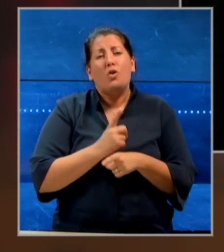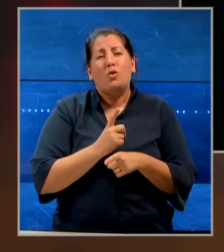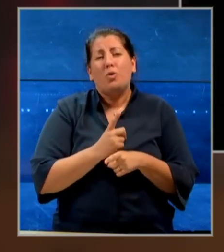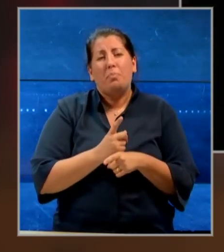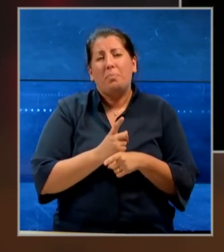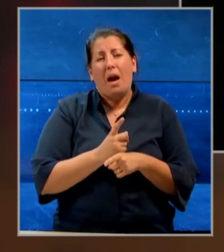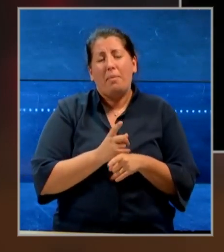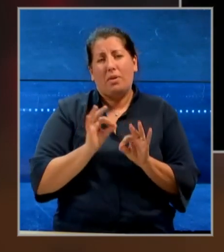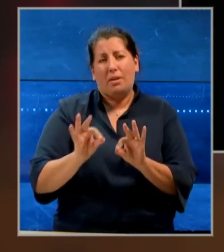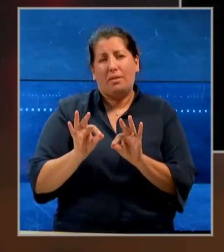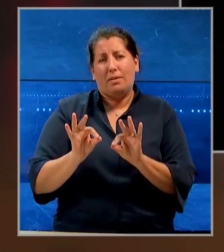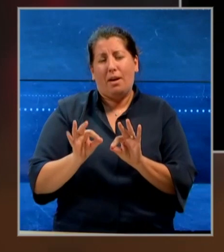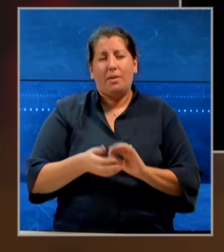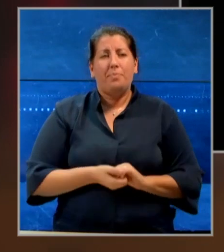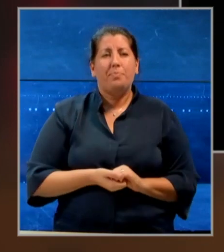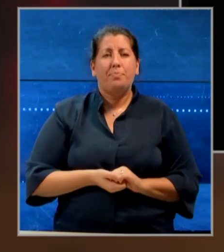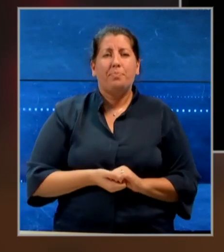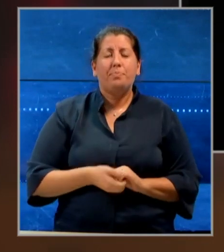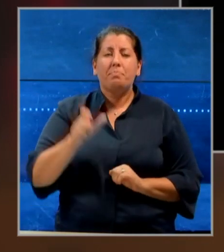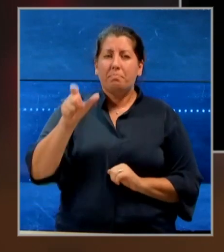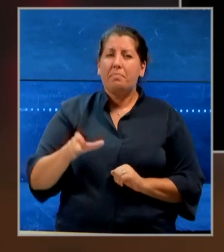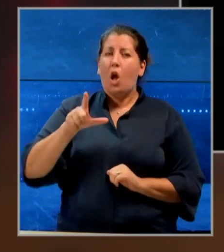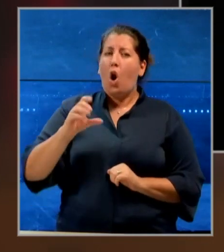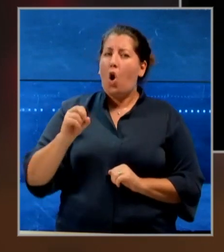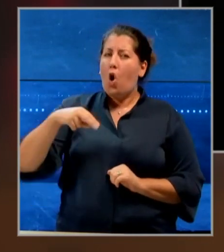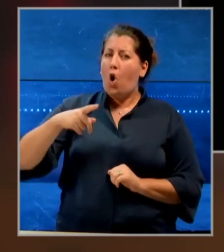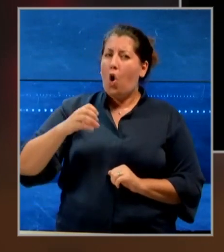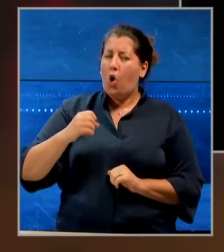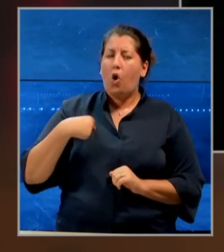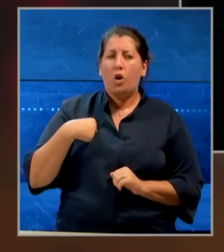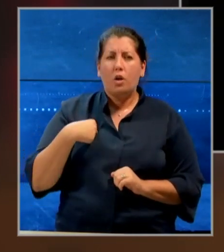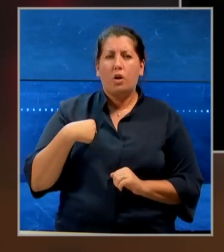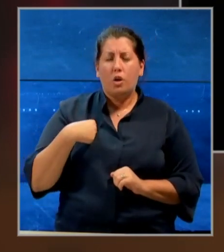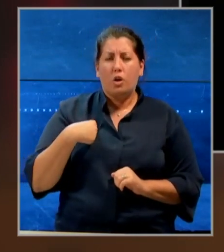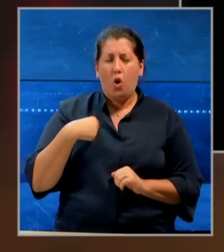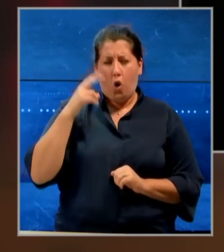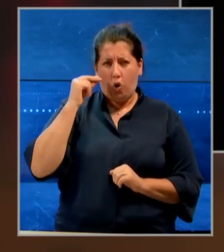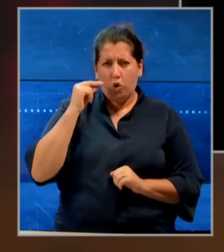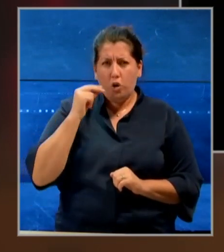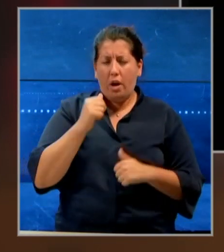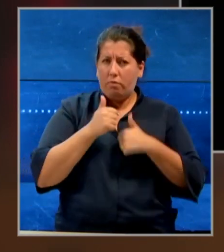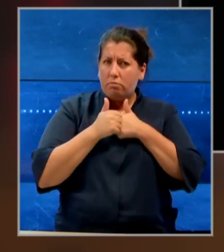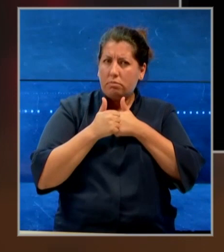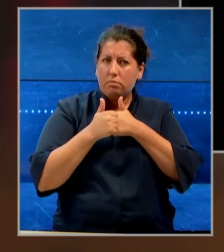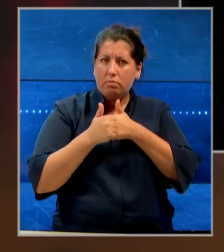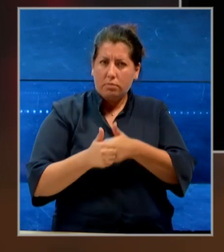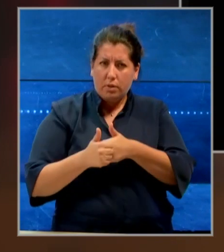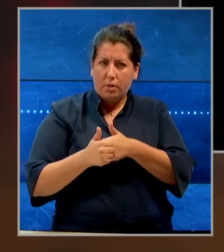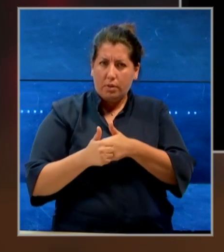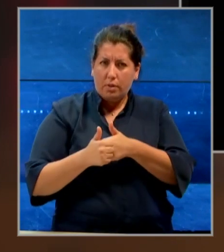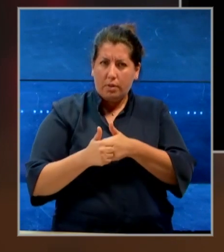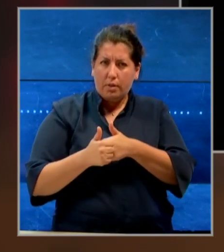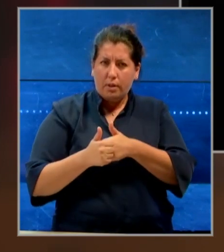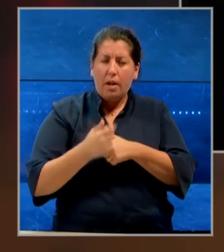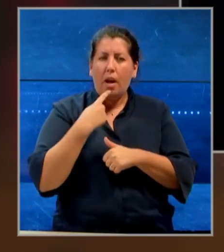Io lo conoscevo ovviamente perché lo seguivo. Può essere stata anche una scelta dettata da, cioè, lui è stato esonerato l'anno scorso, era terzo in classifica